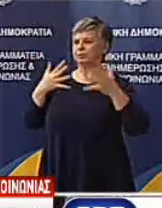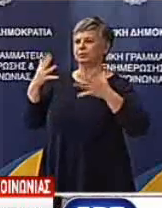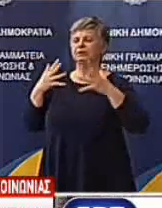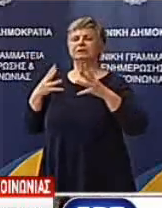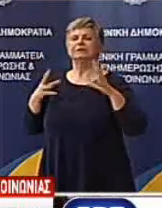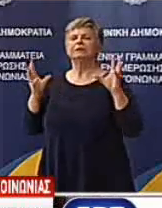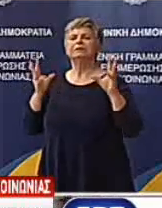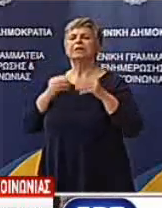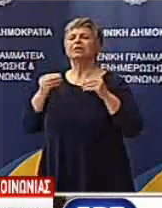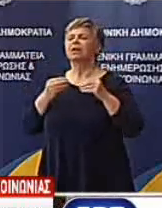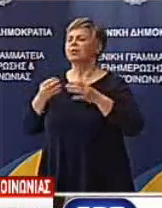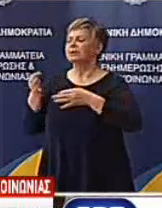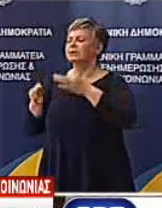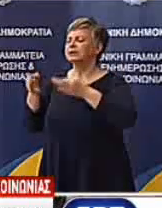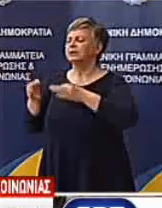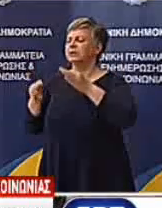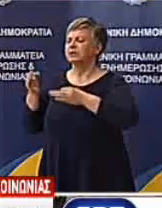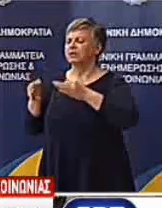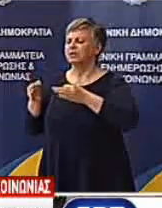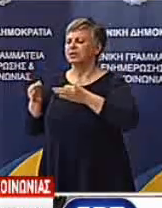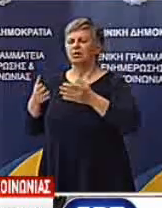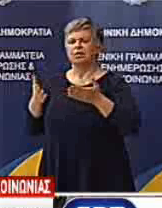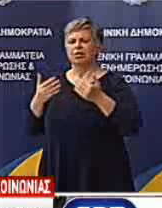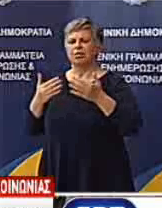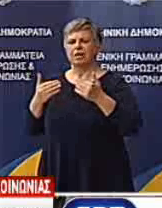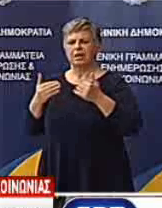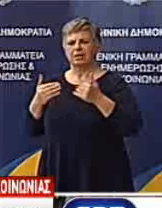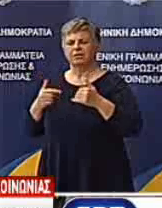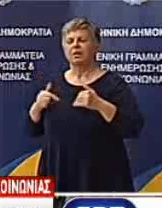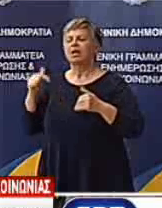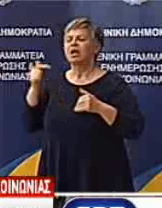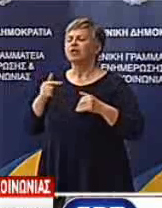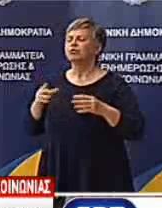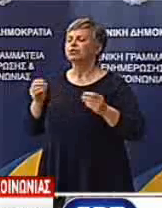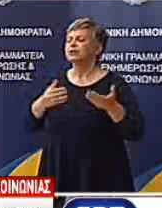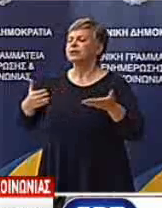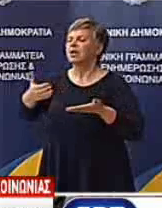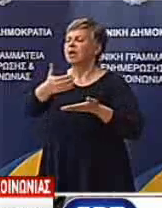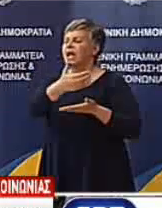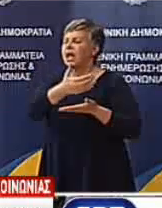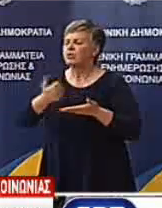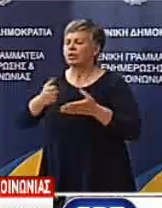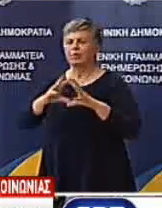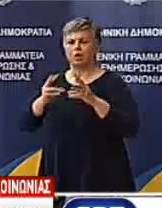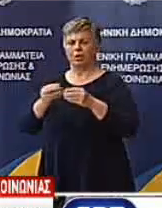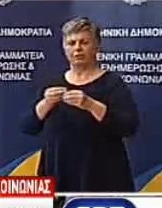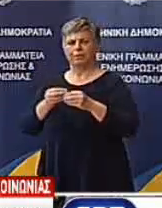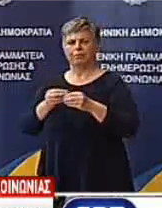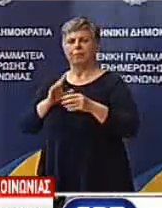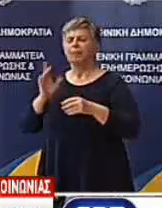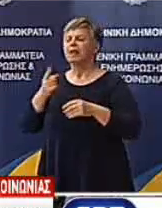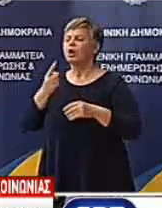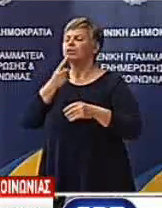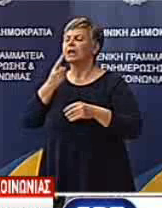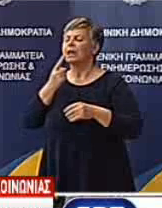ότι έγινε και από μέρους σας πρόταση να υπάρξει η συζήτηση για το δημοσιονομικό. Όταν συζητάμε για μεσοπρόθεσμο σήμερα